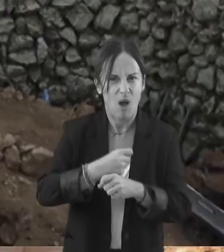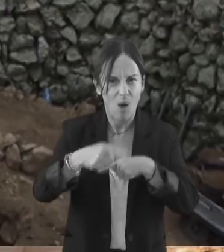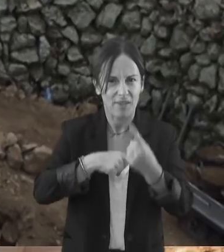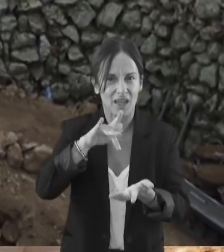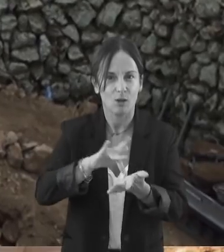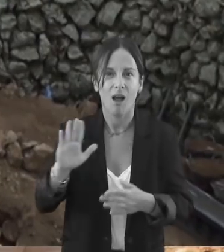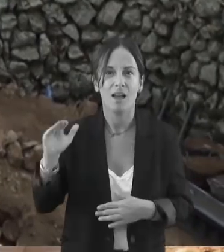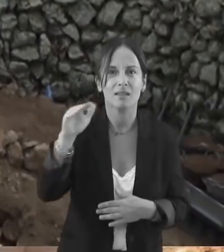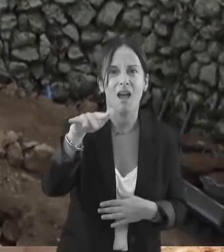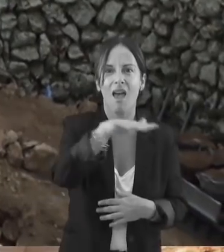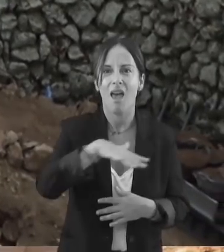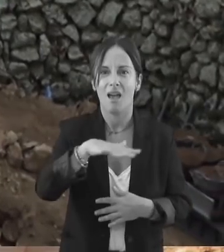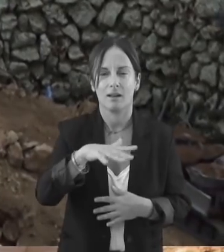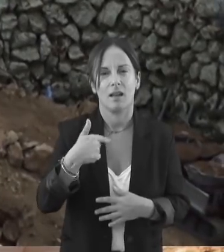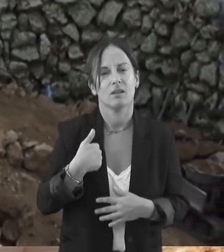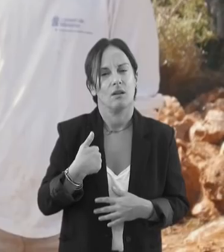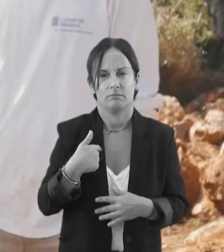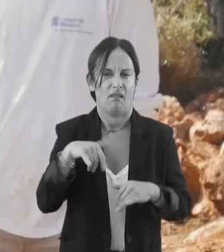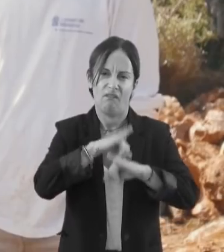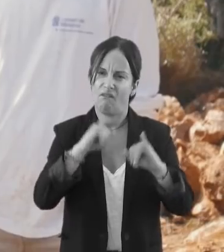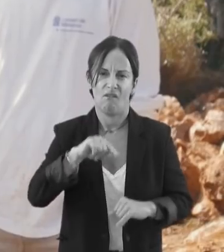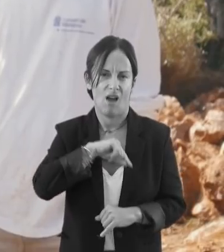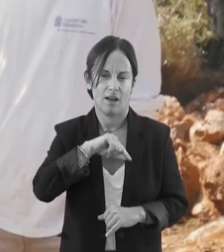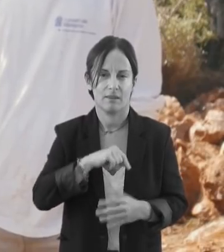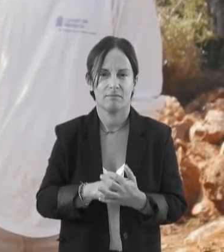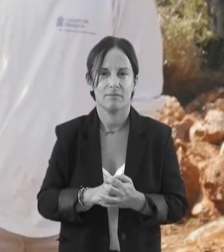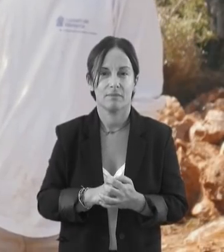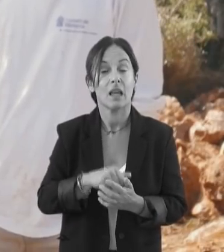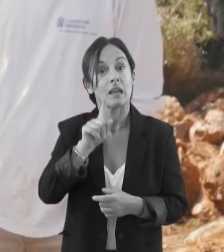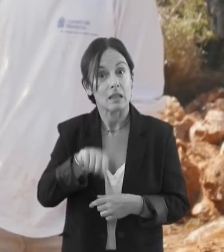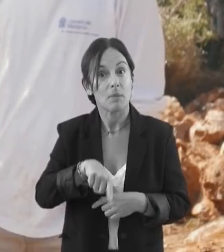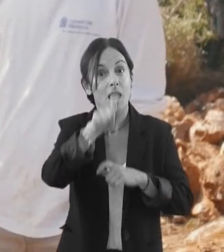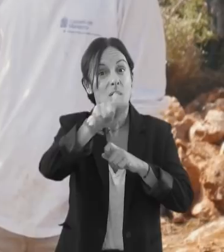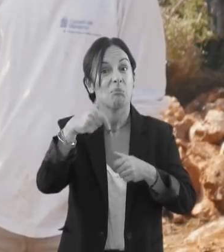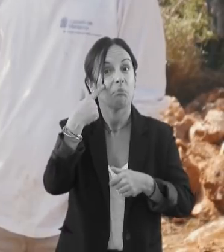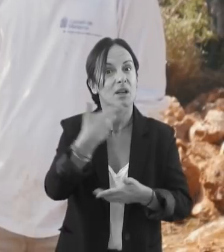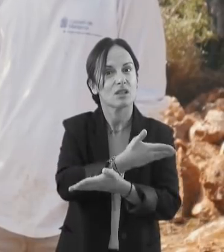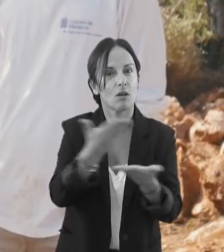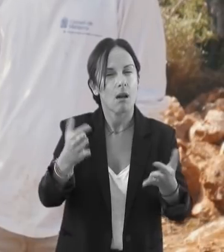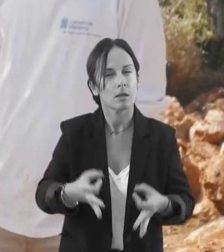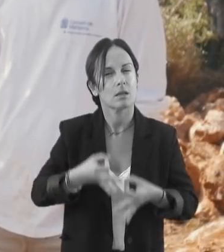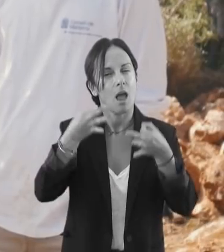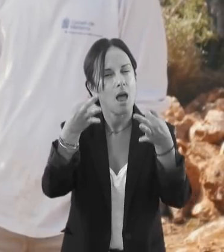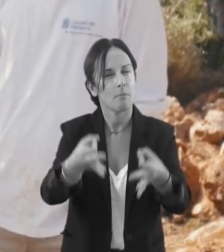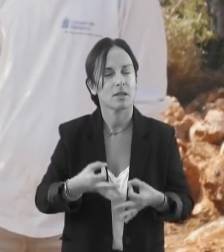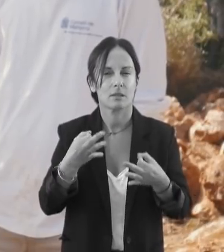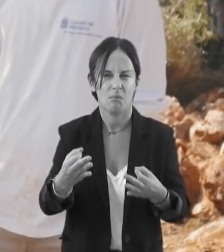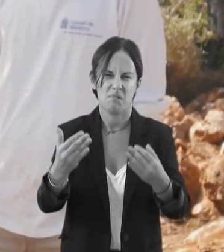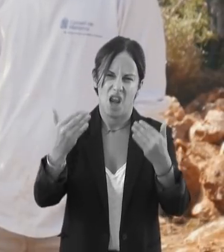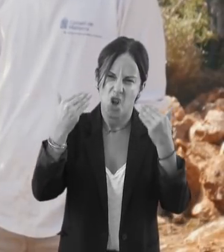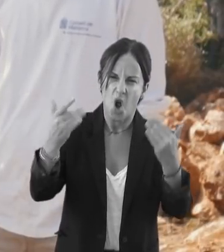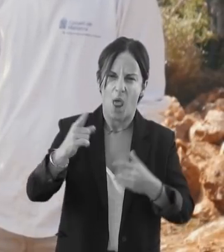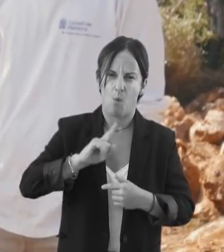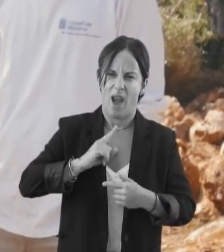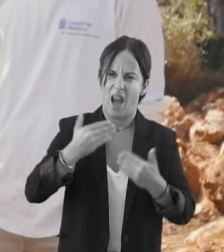tenir l'oportunitat de poder passar les brigades. És realment una cosa que m'un molt, perquè jo venc de sa, he estat